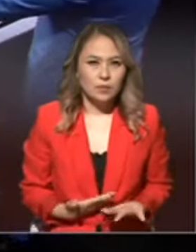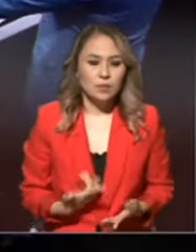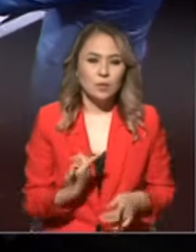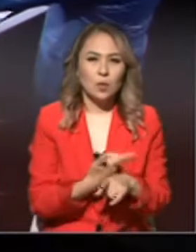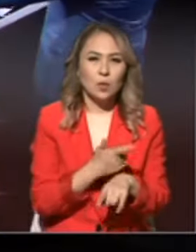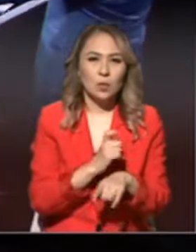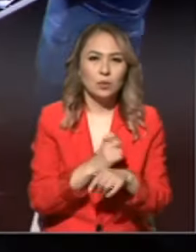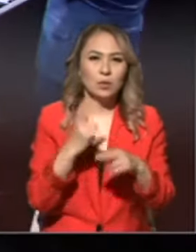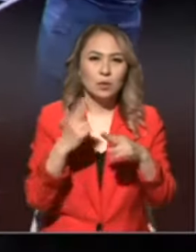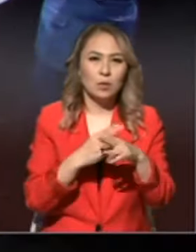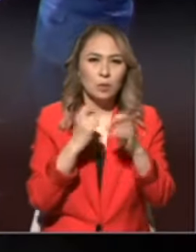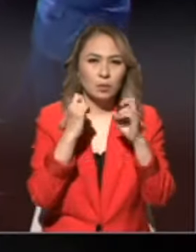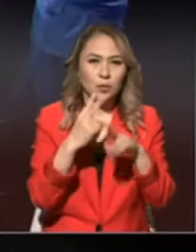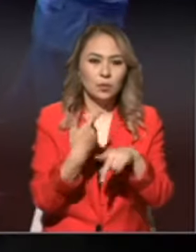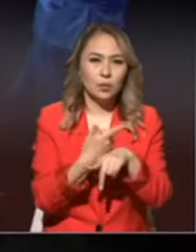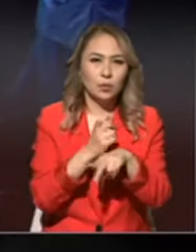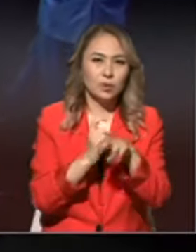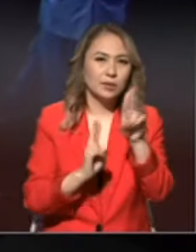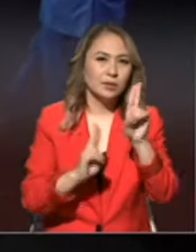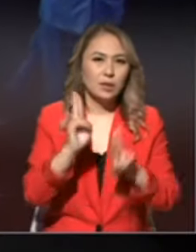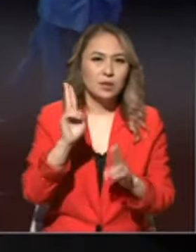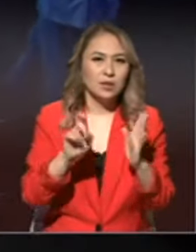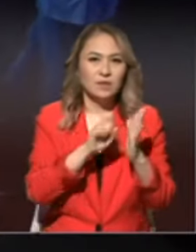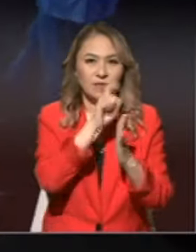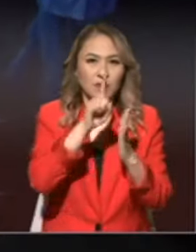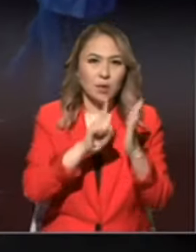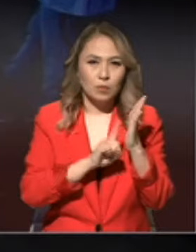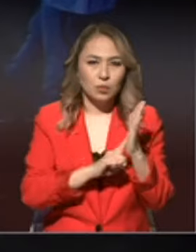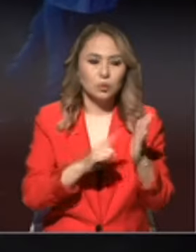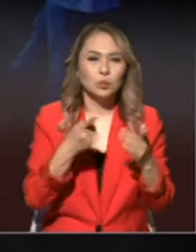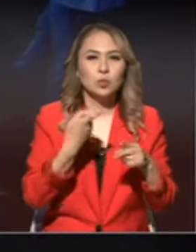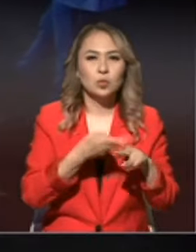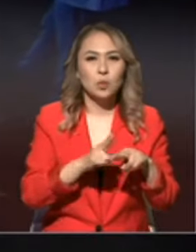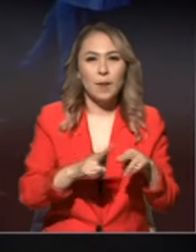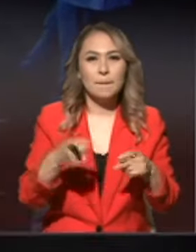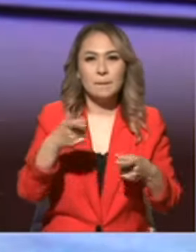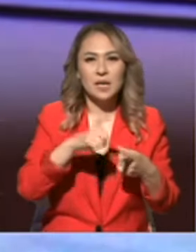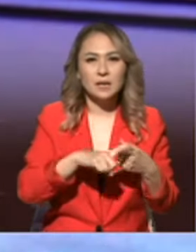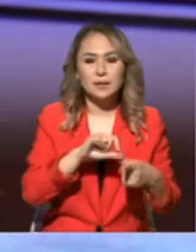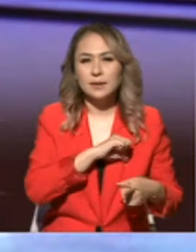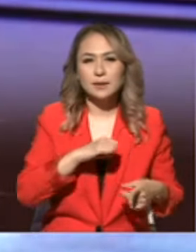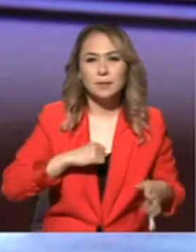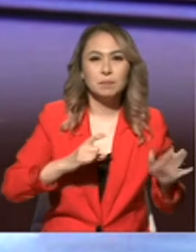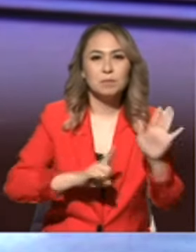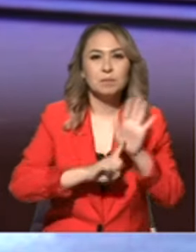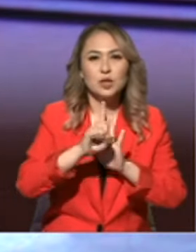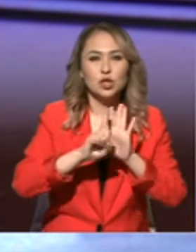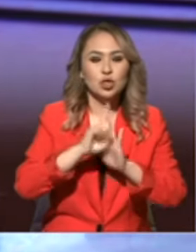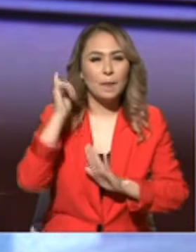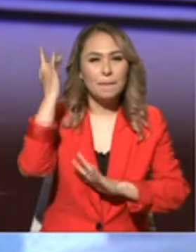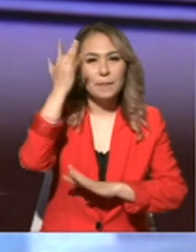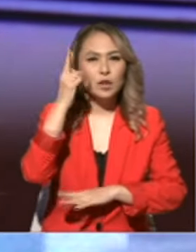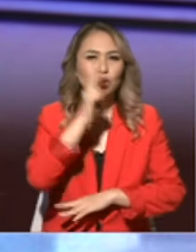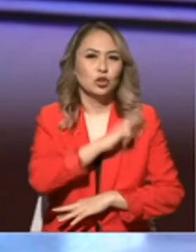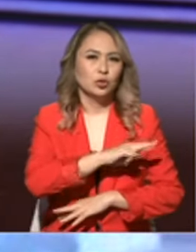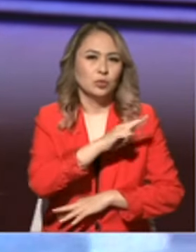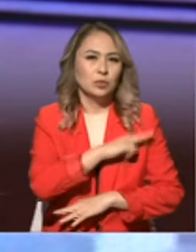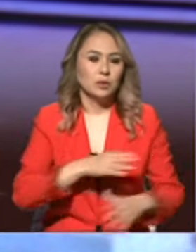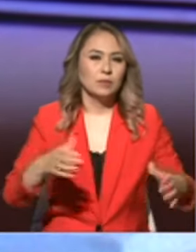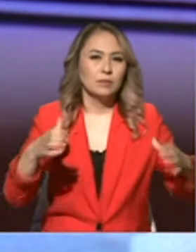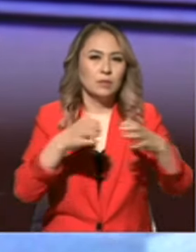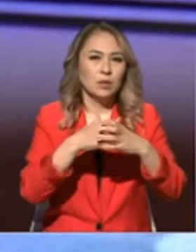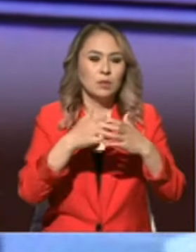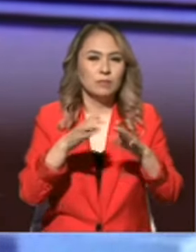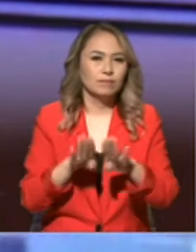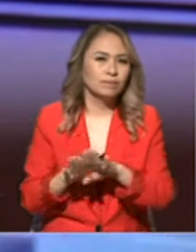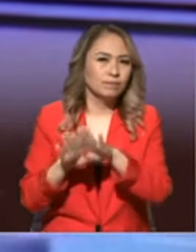ұлттық қауіпсіздігімізге қажетті стратегиялық сұрақ. Соған байланысты бұл жердегі ең бірінші мақсат жұмыс күшін біркелкі